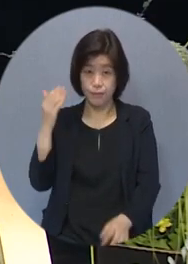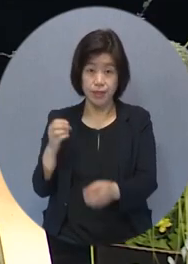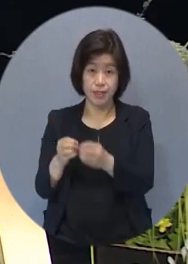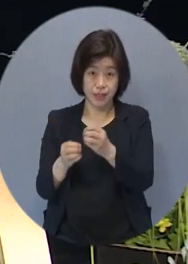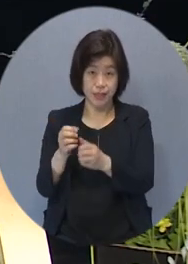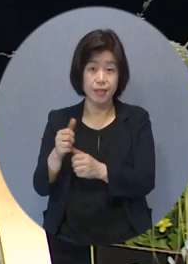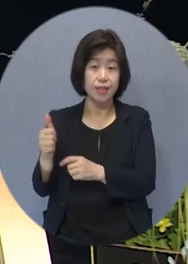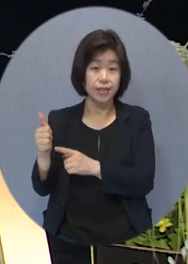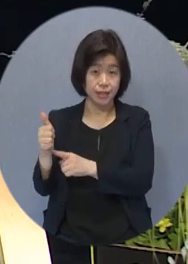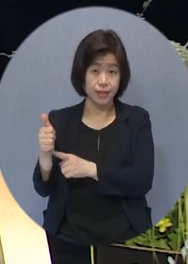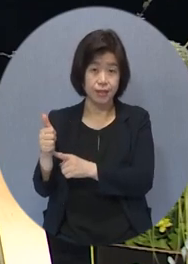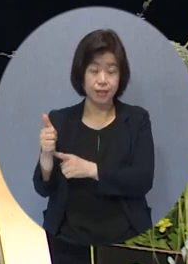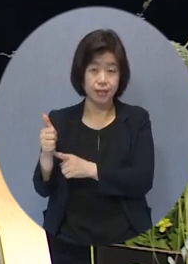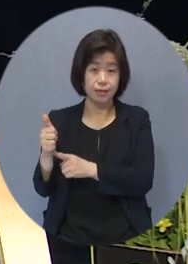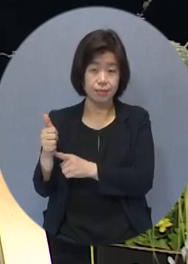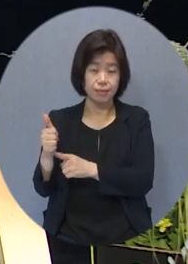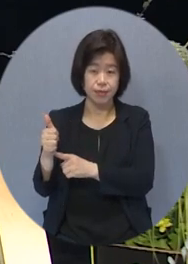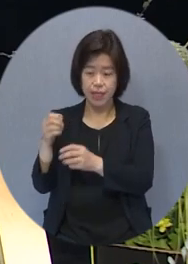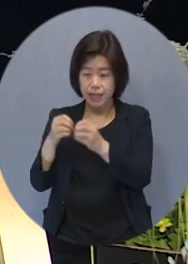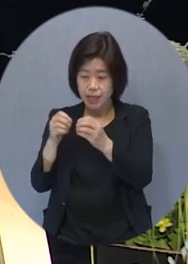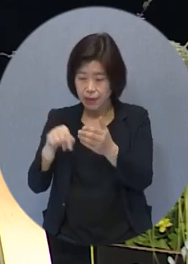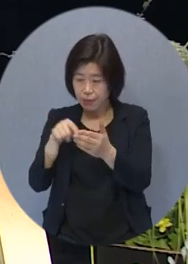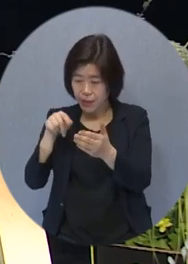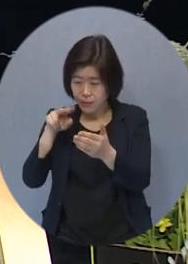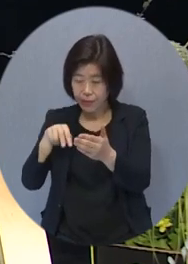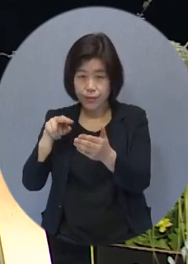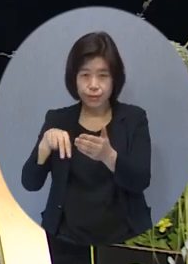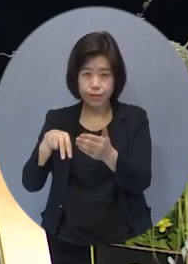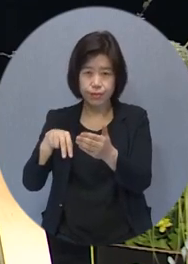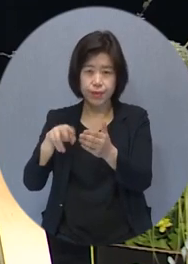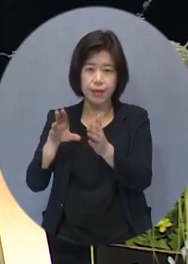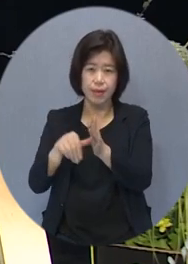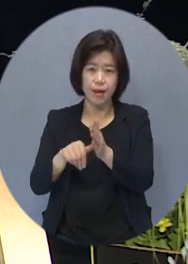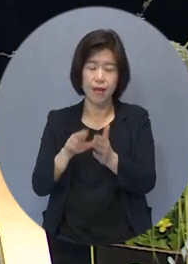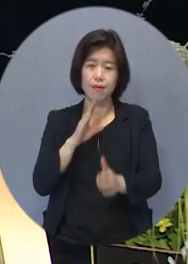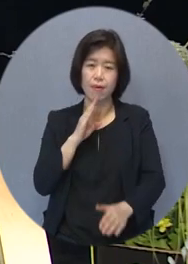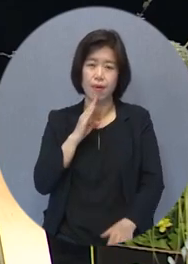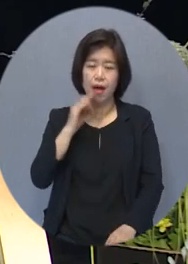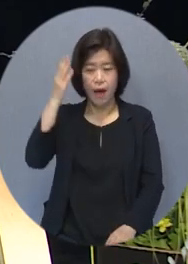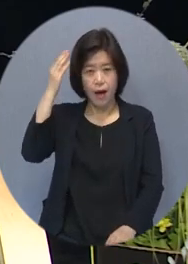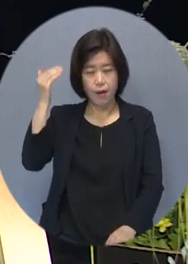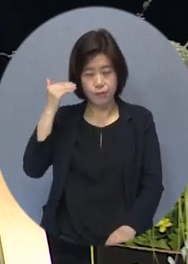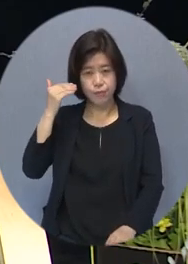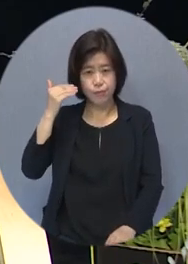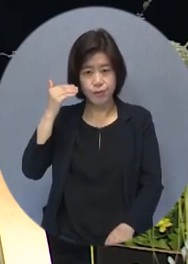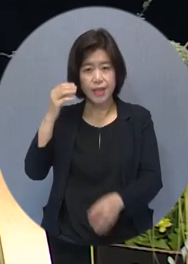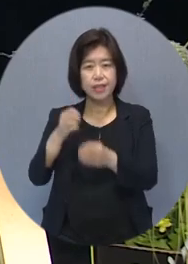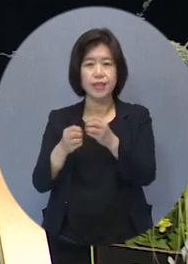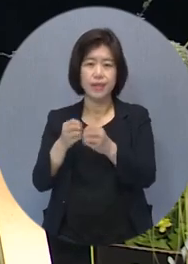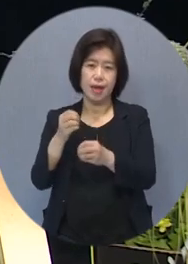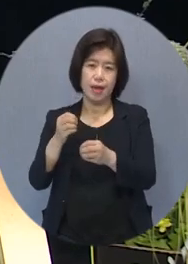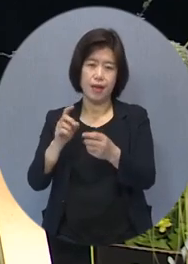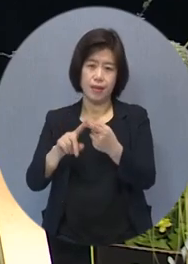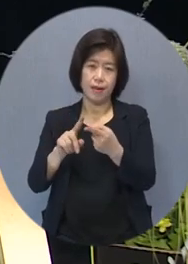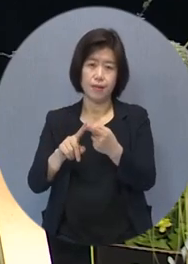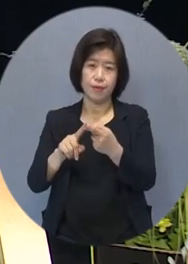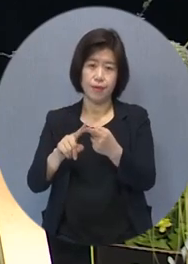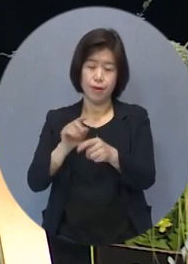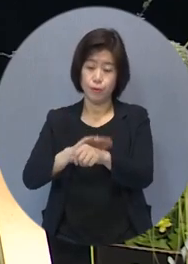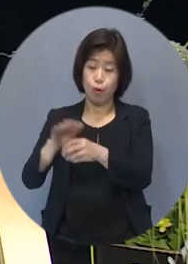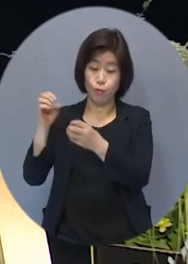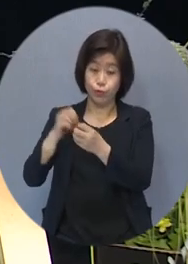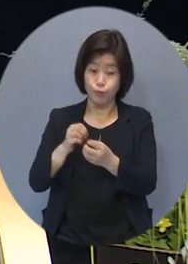자금 사람의 정서와 멀어지는 한국 시에 대한 우려를 조금은 놓을